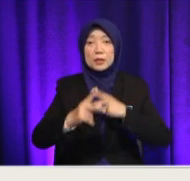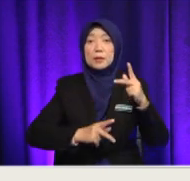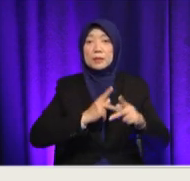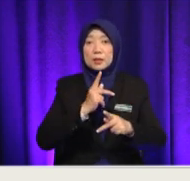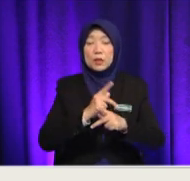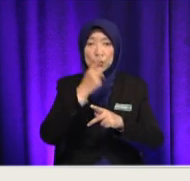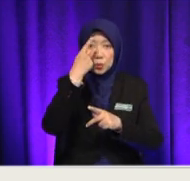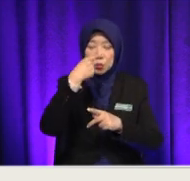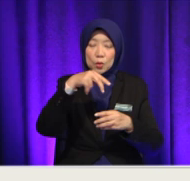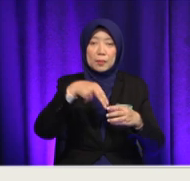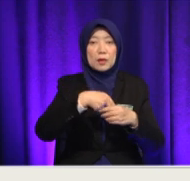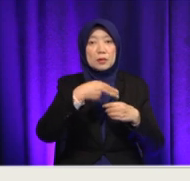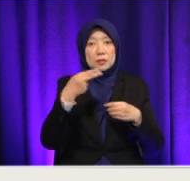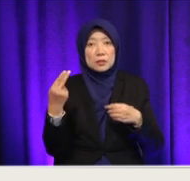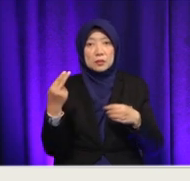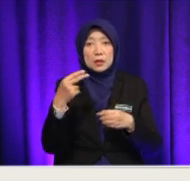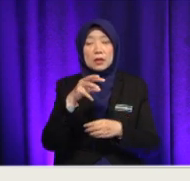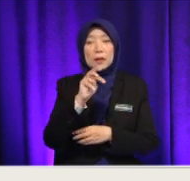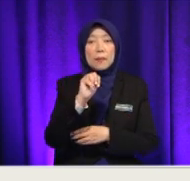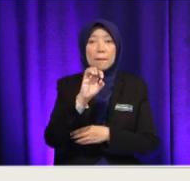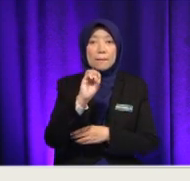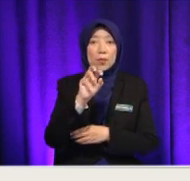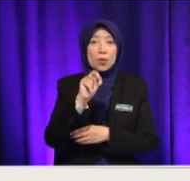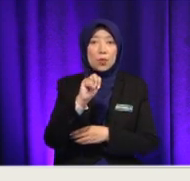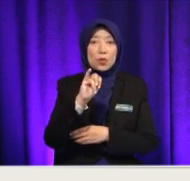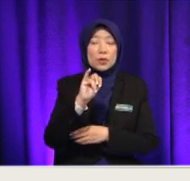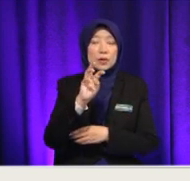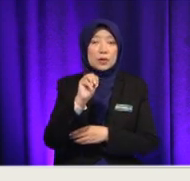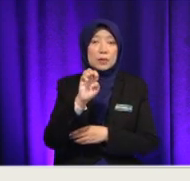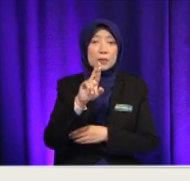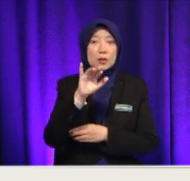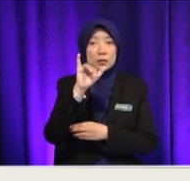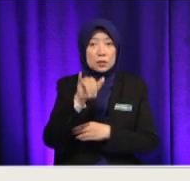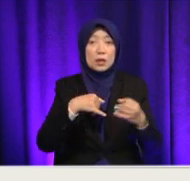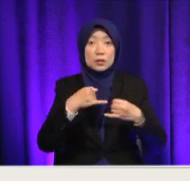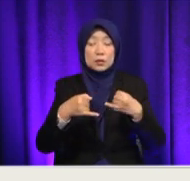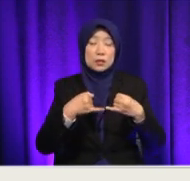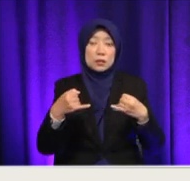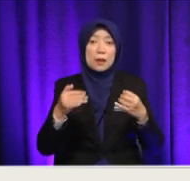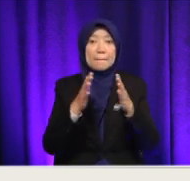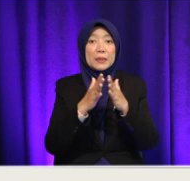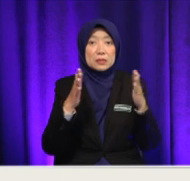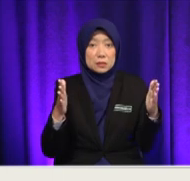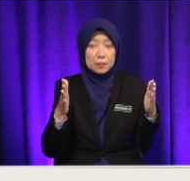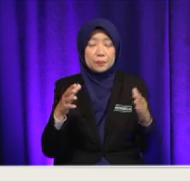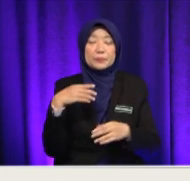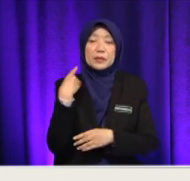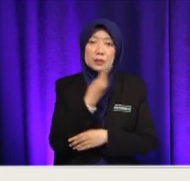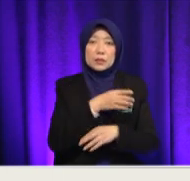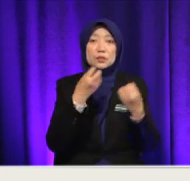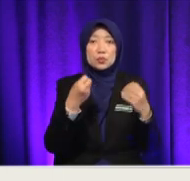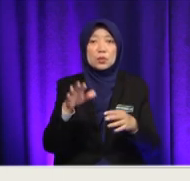polimer yang bermolekul besar berbentuk rantai. Okey. Okey. Ya. Kita tahu bahawa monomer ini